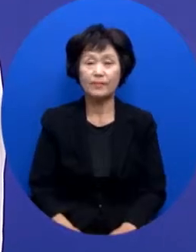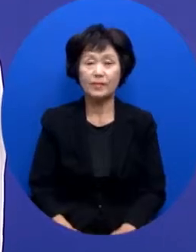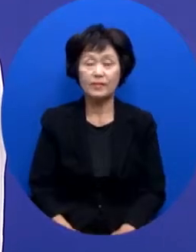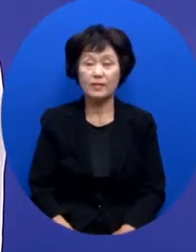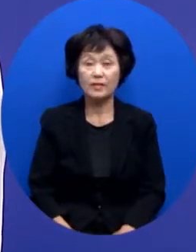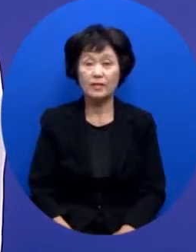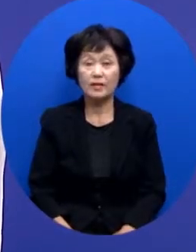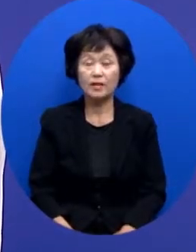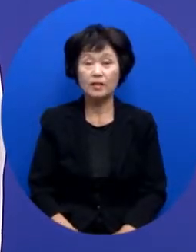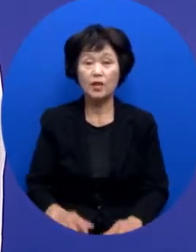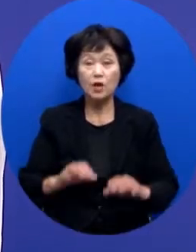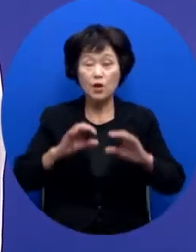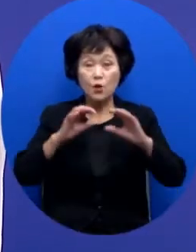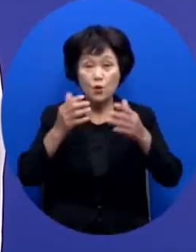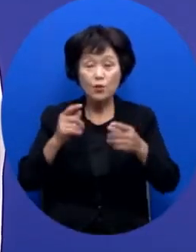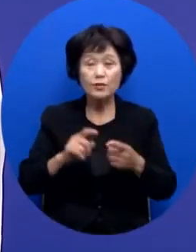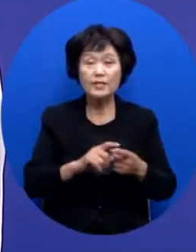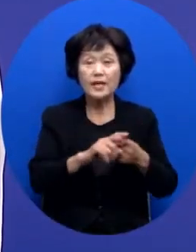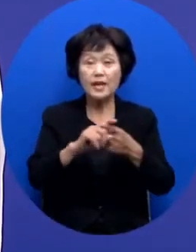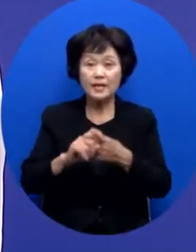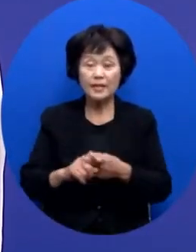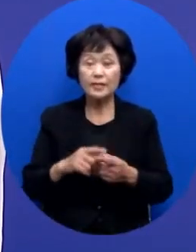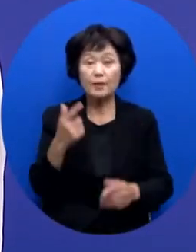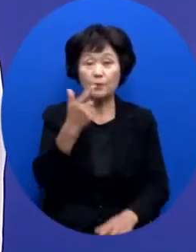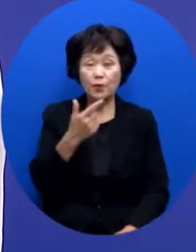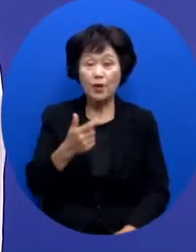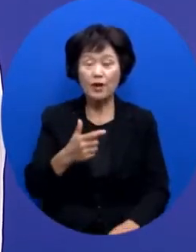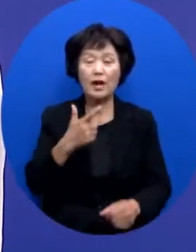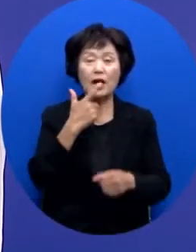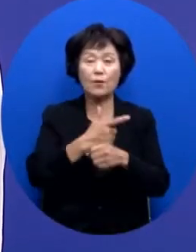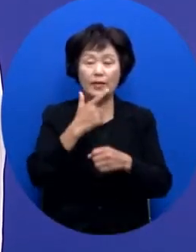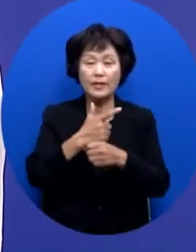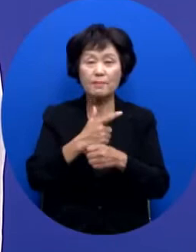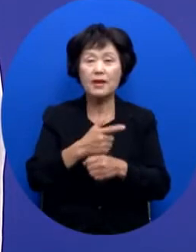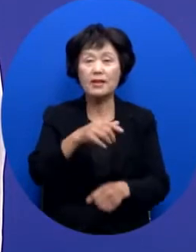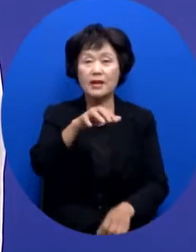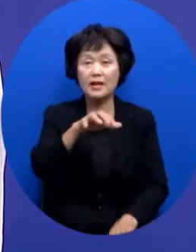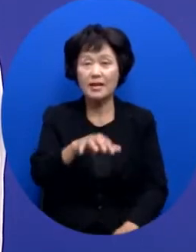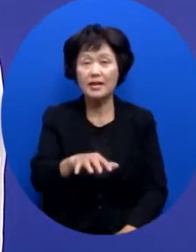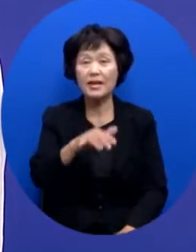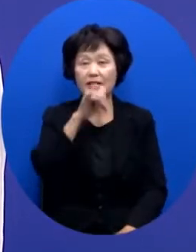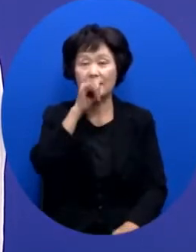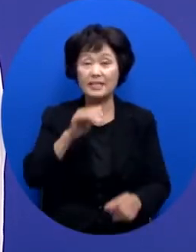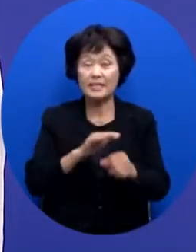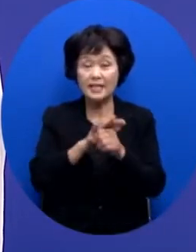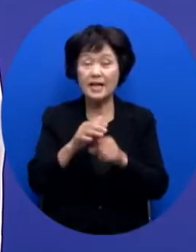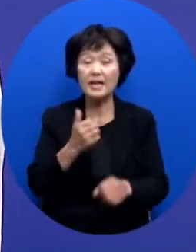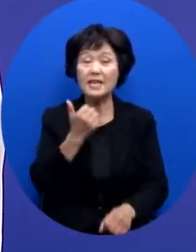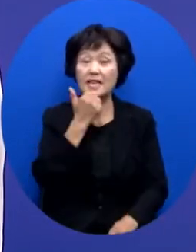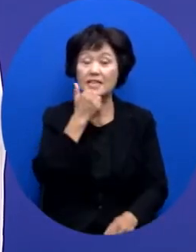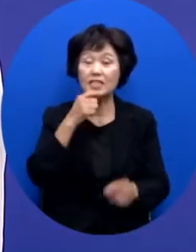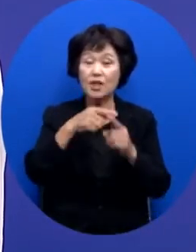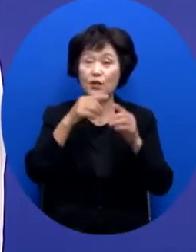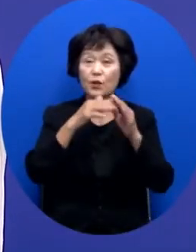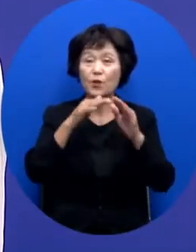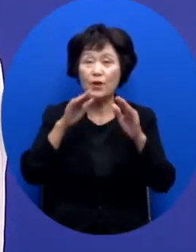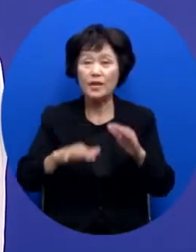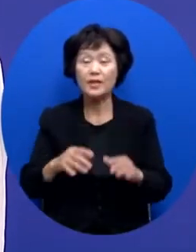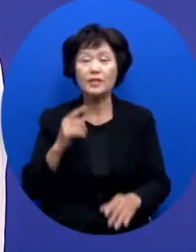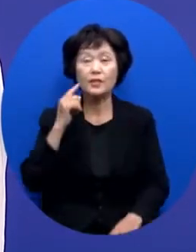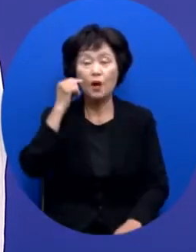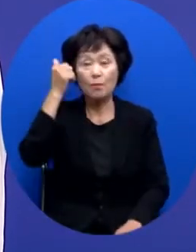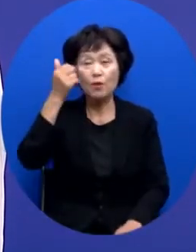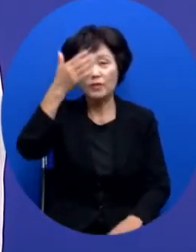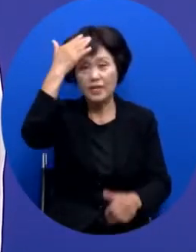뉴 pc 에 국제연합 충의동 붕 노베 가 과테말라 캣츠 r10 안구에 있는 사랑의 이사 교회에서 목사 인제 감사예배를